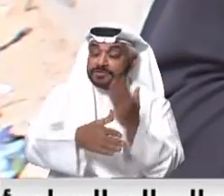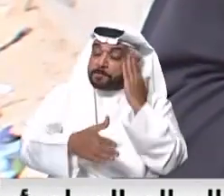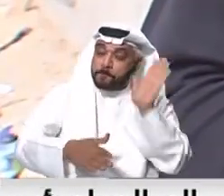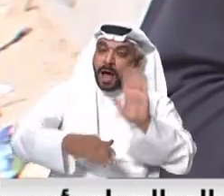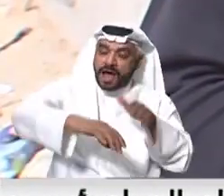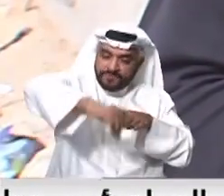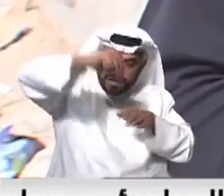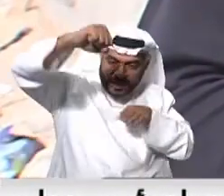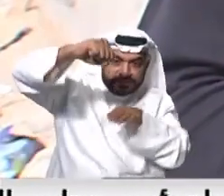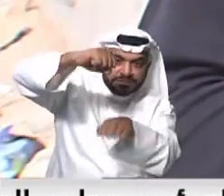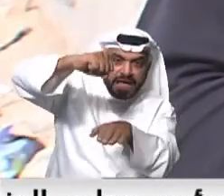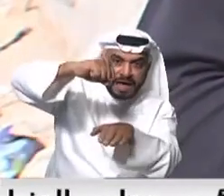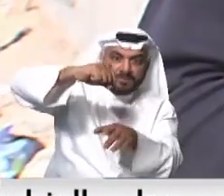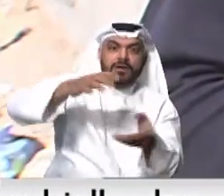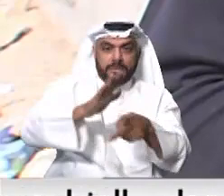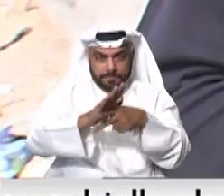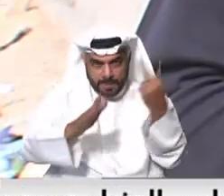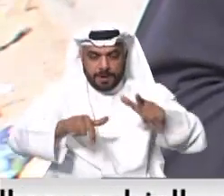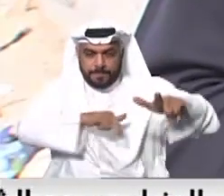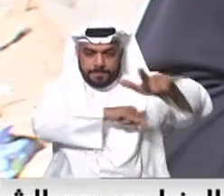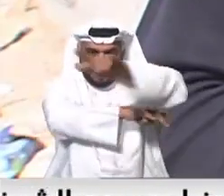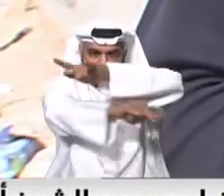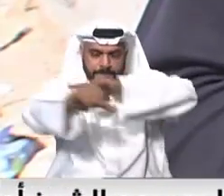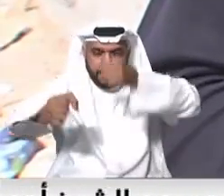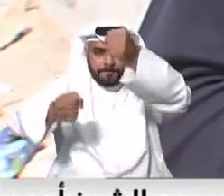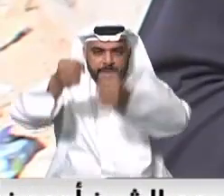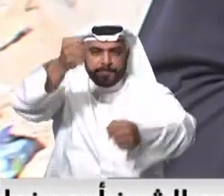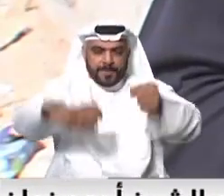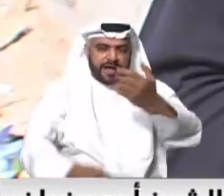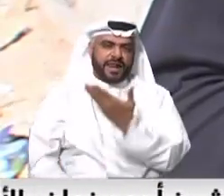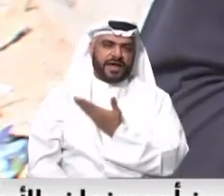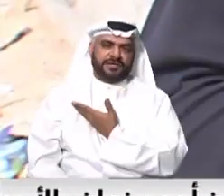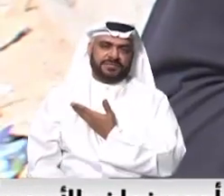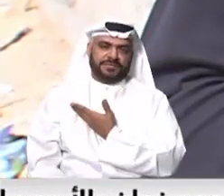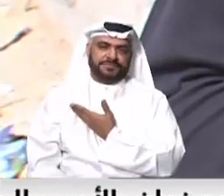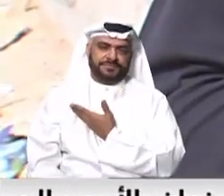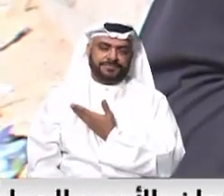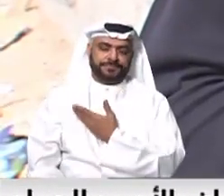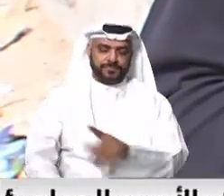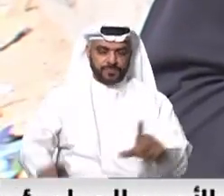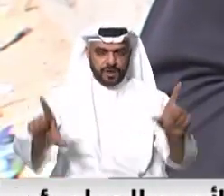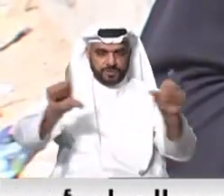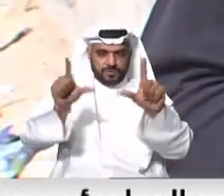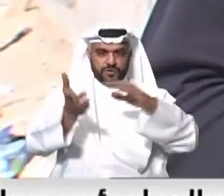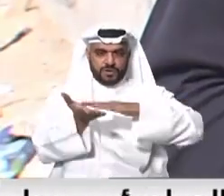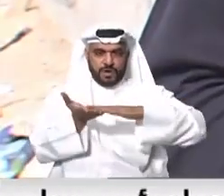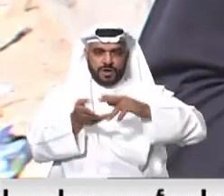مع استمرار القصف العنيف على قطاع غزة. عبد الرحيم بويك،